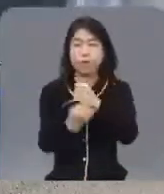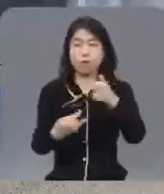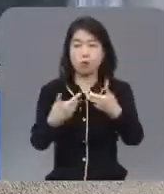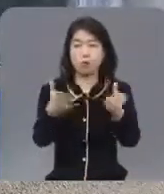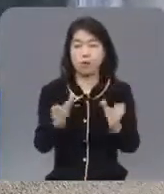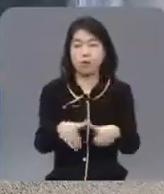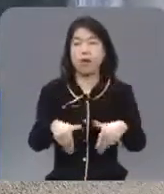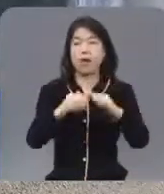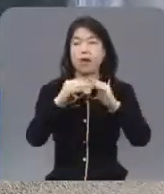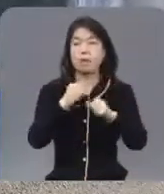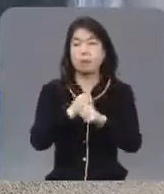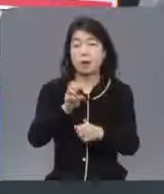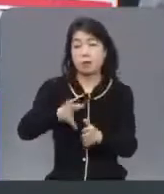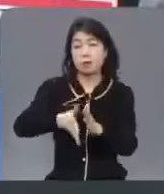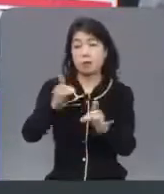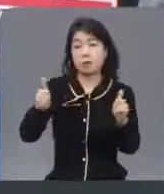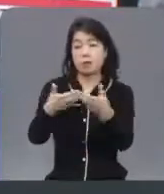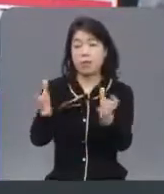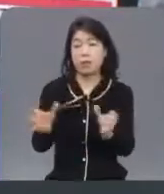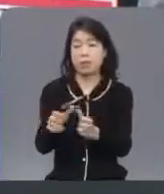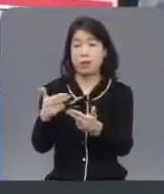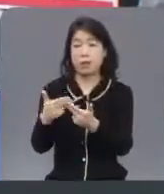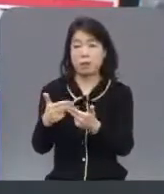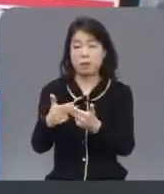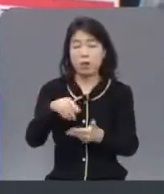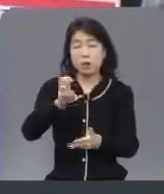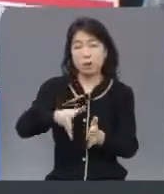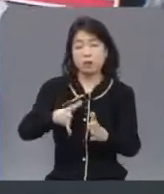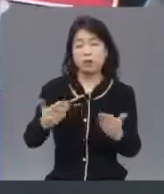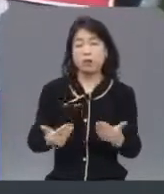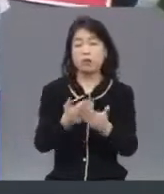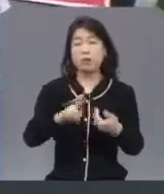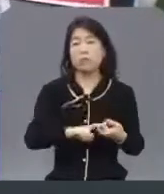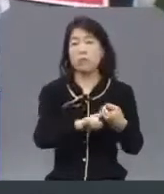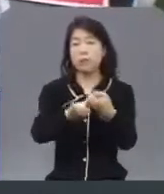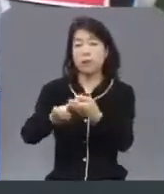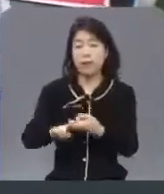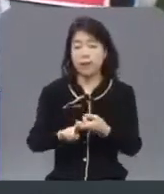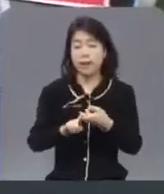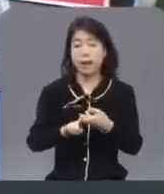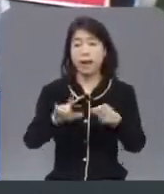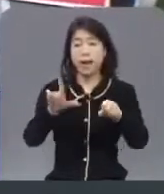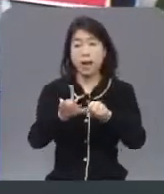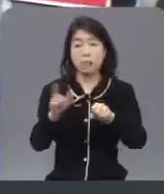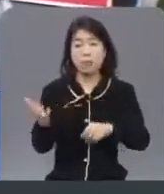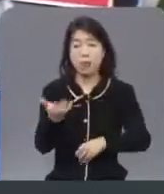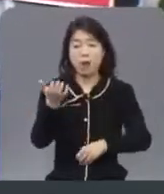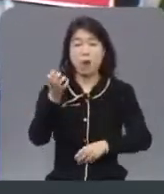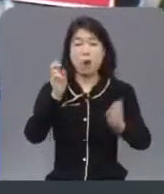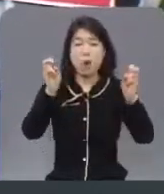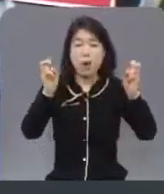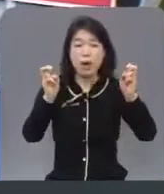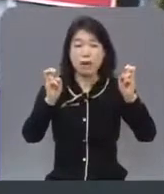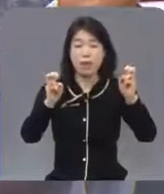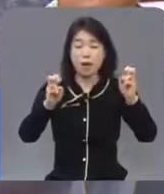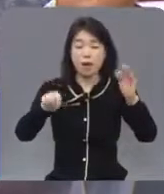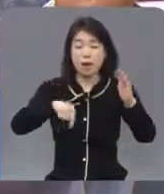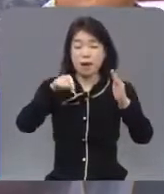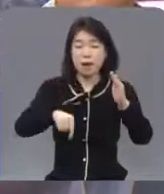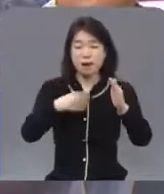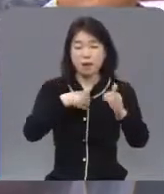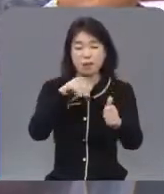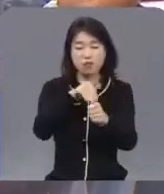끓여줍니다 광주 시민 단체 협의회 와 광규 친부 연대 등은 태양에너지 직장 내 괴롭힘 사건의 공정한